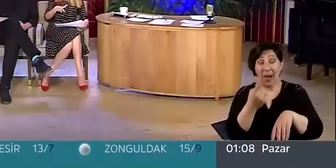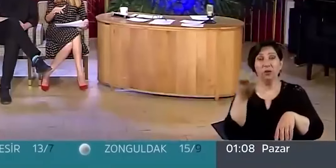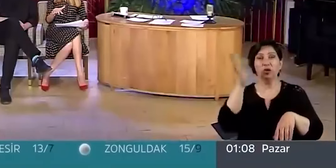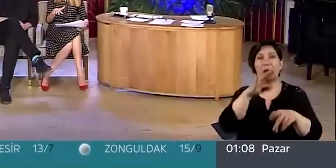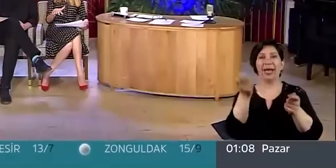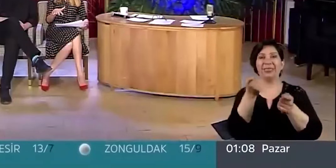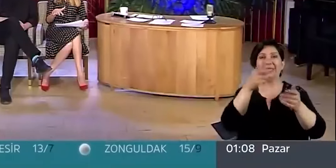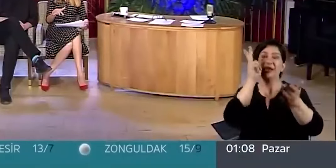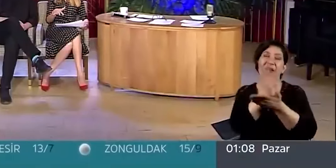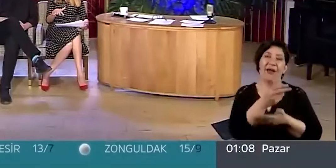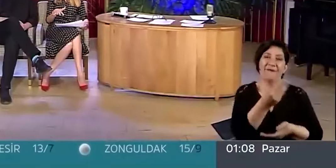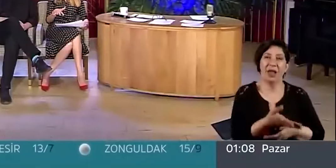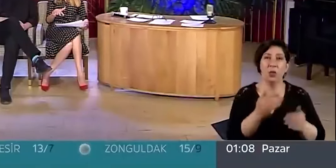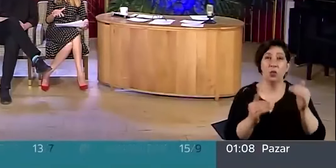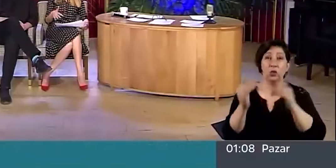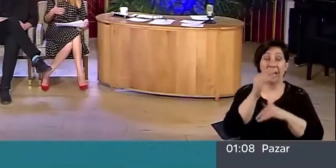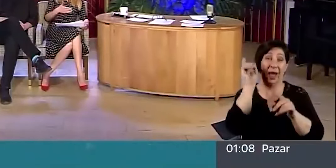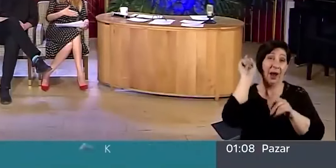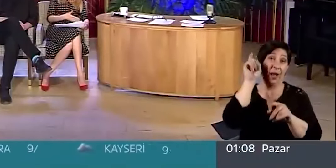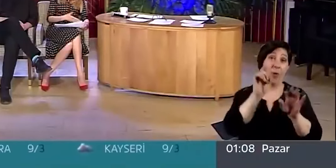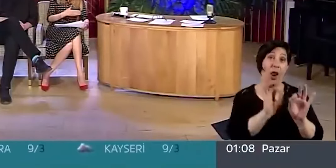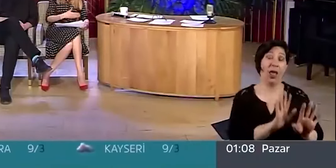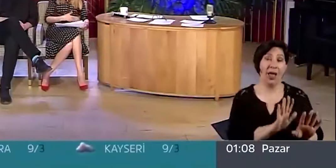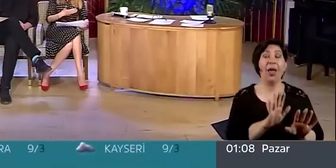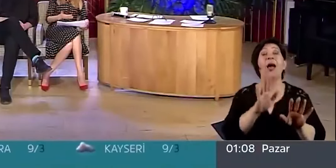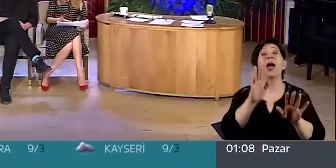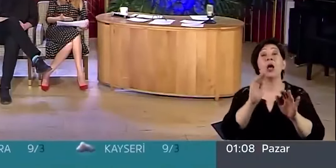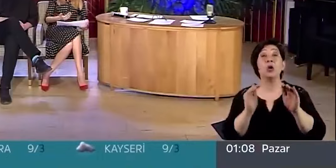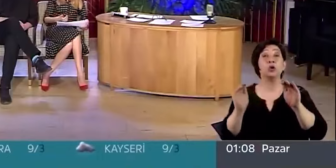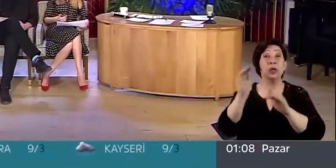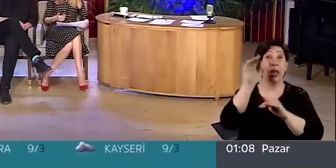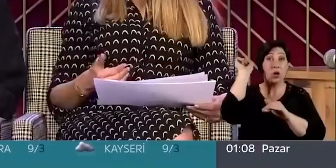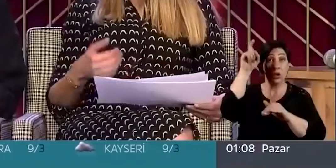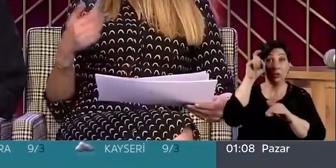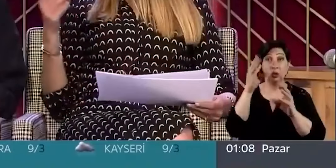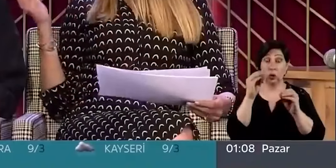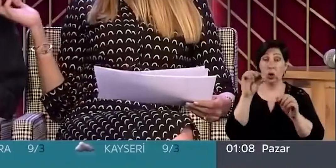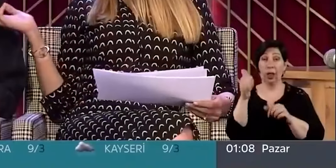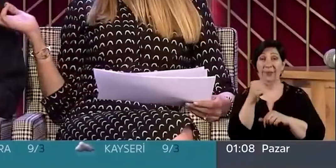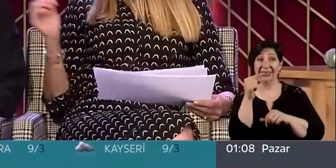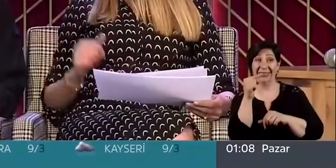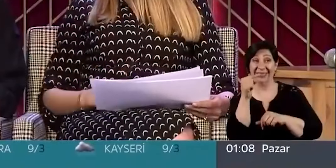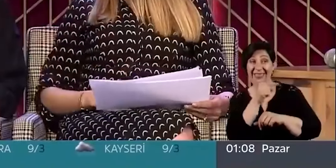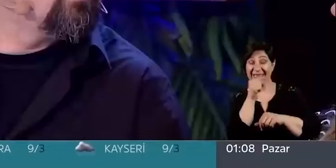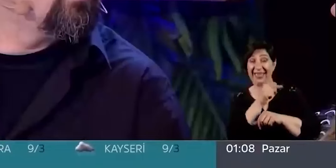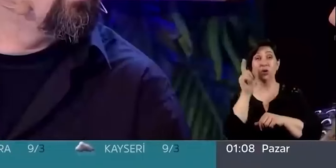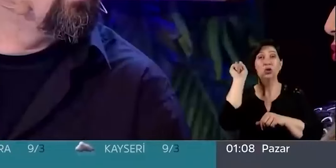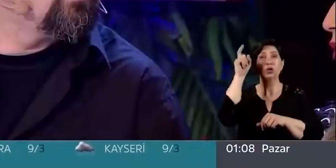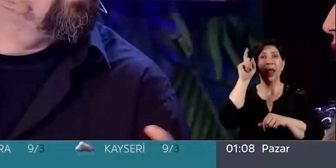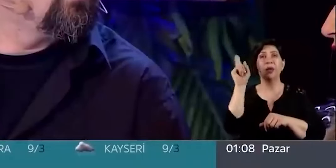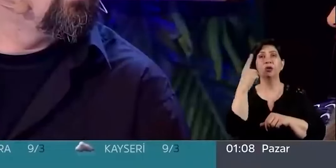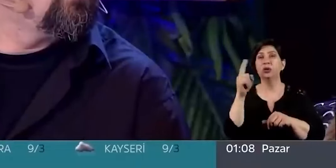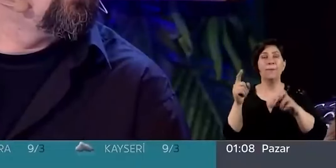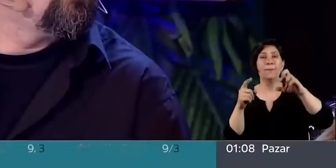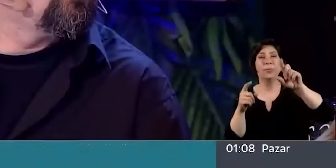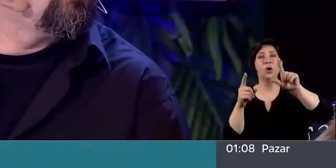Ondan sonra karar verir yükselen akrepler. Tabii ki yükselen yöneticisinin çok önemli olduğunu görüyoruz. Senin yükselen yöneticin